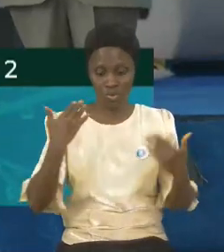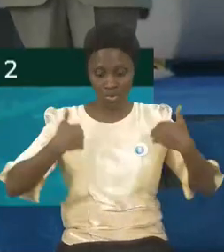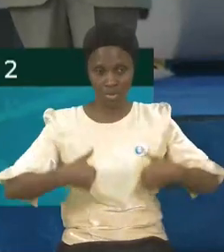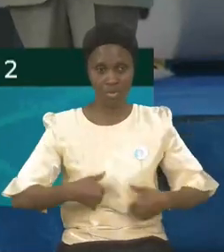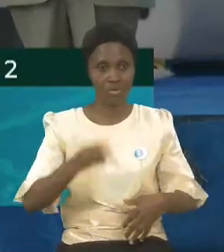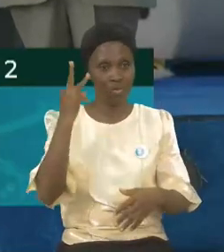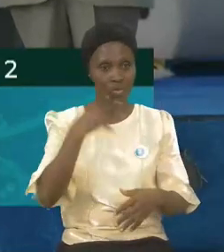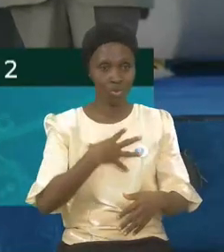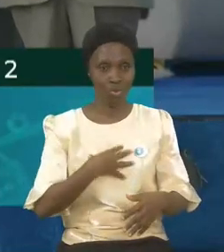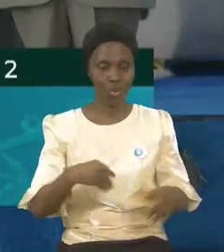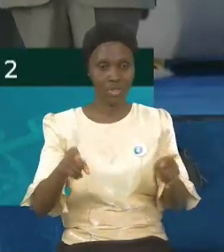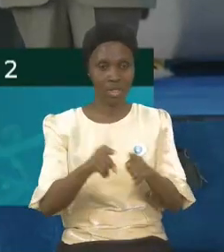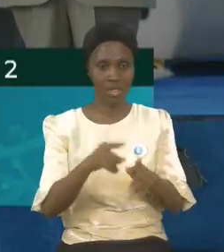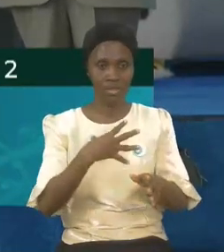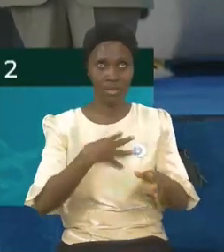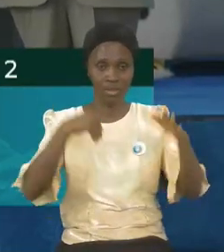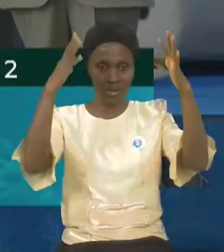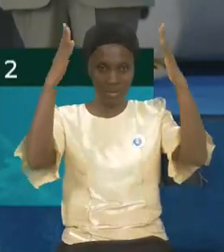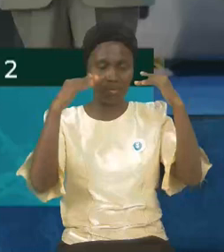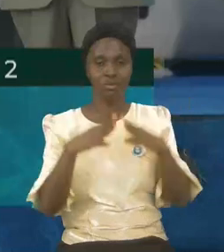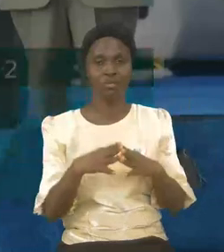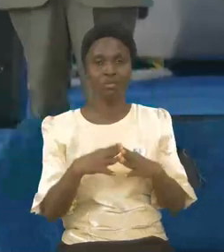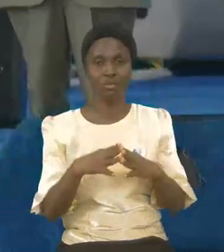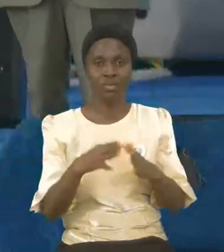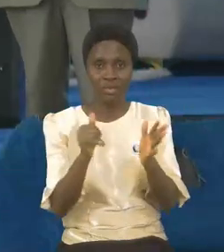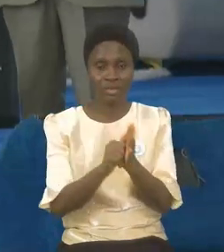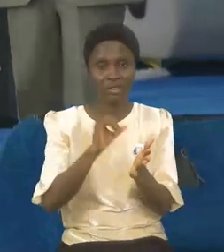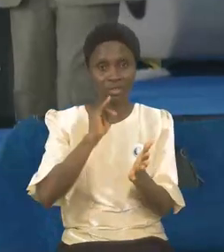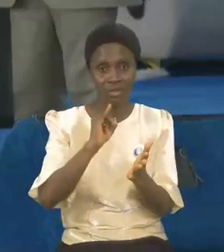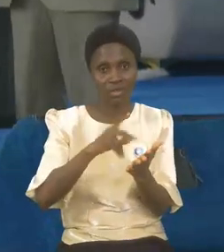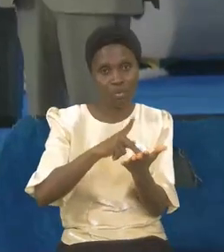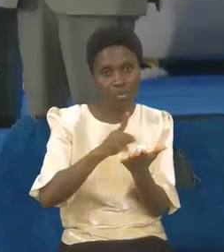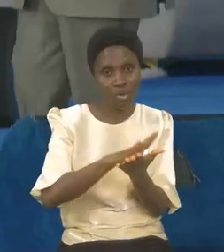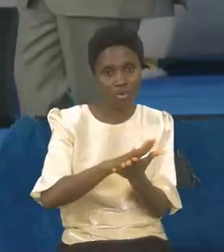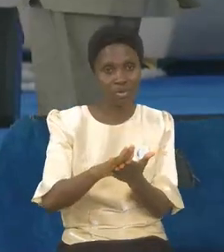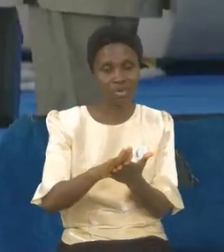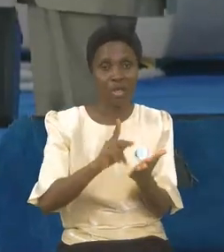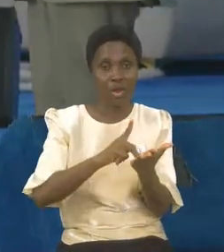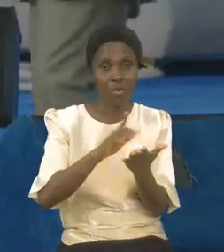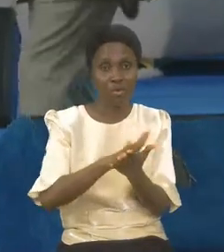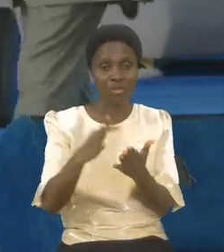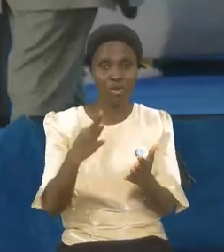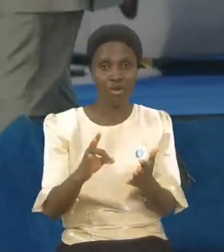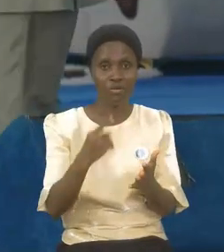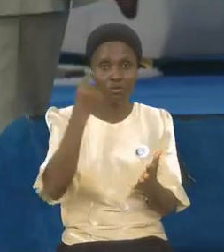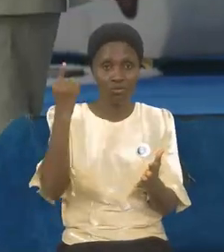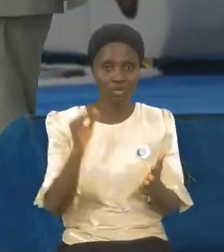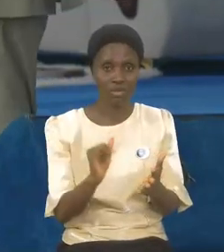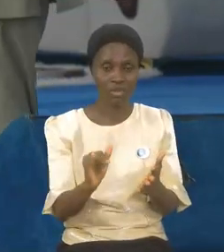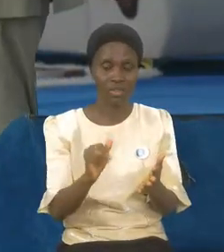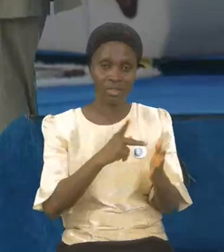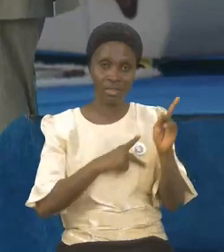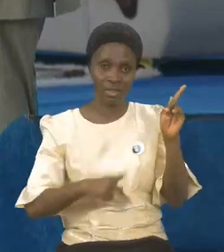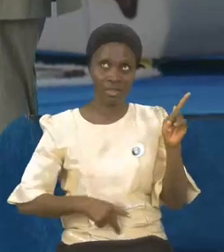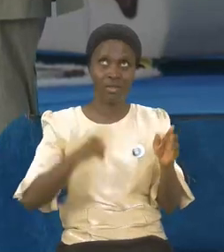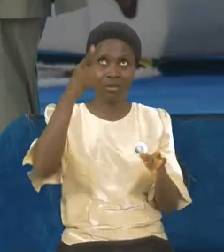s'assit. Son vêtement était blanc comme la neige. Ça, c'est la pureté du